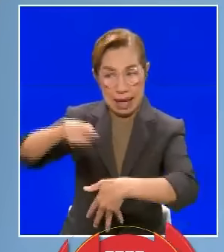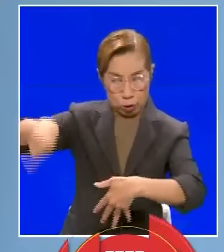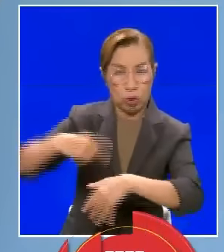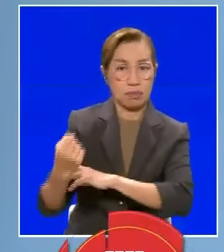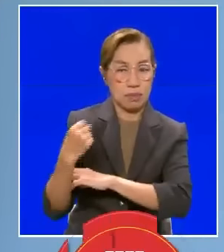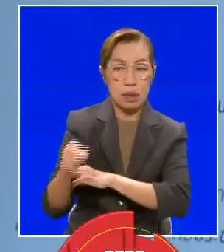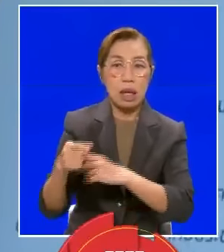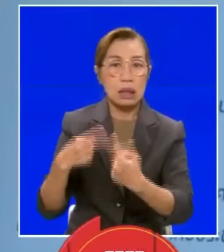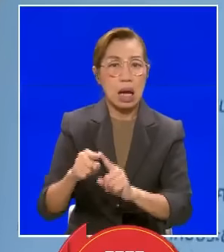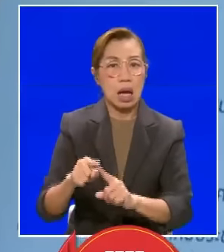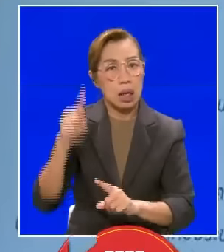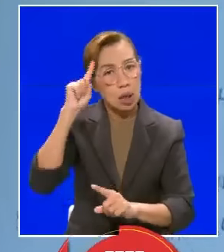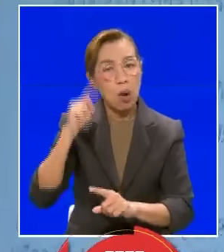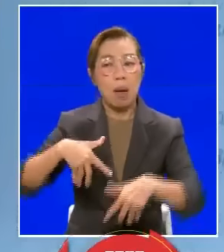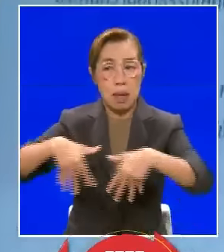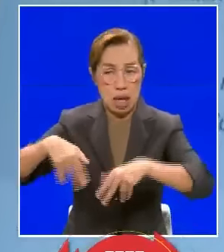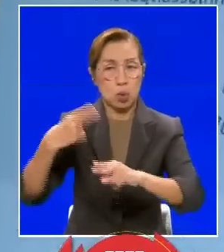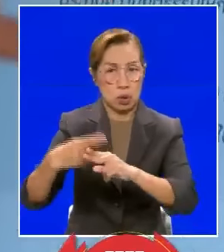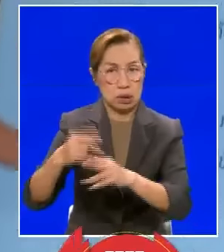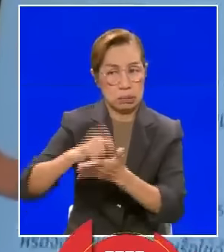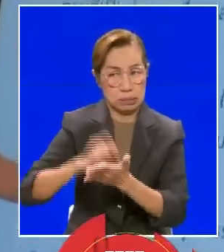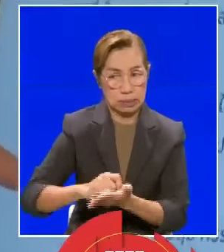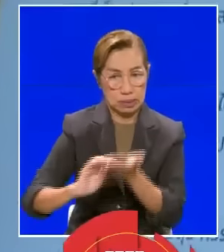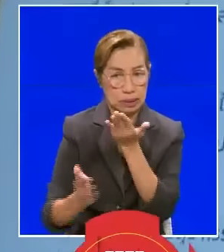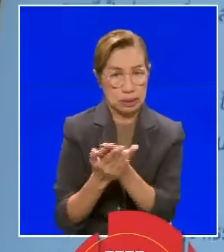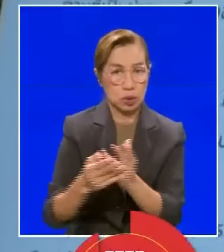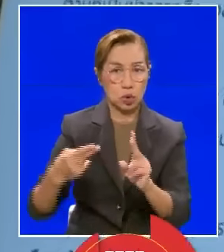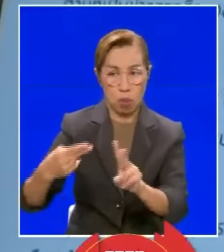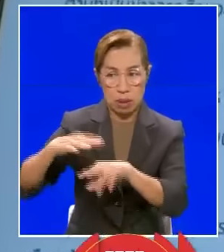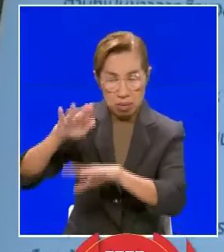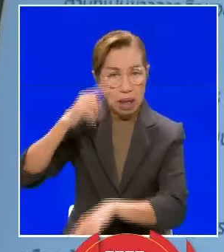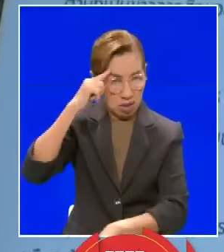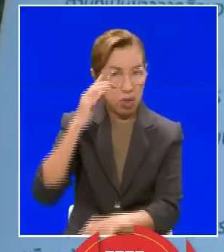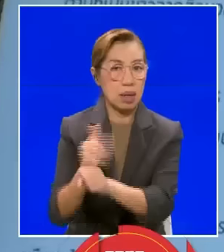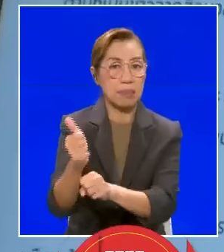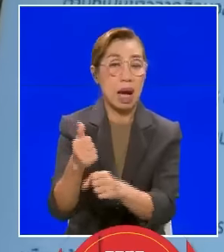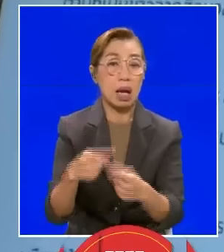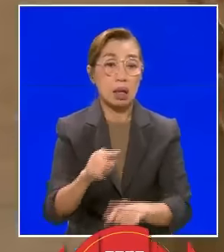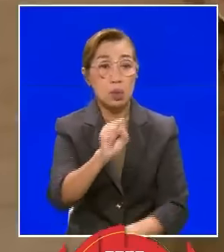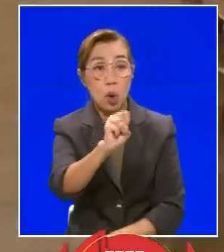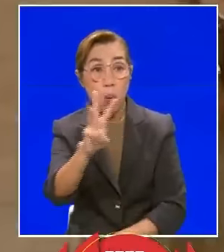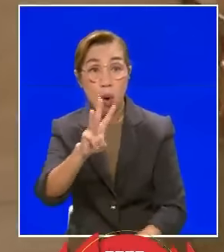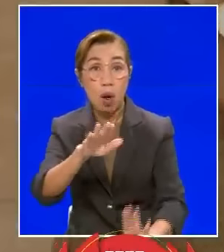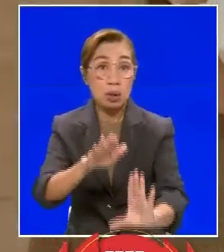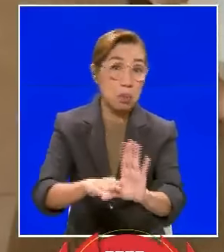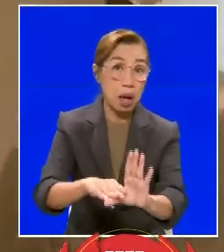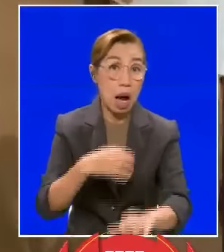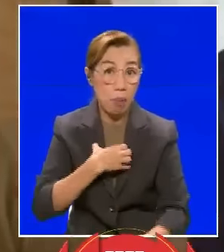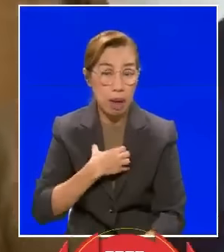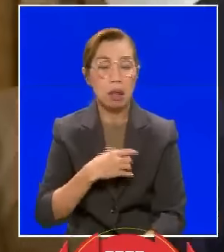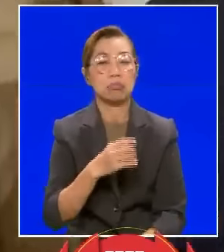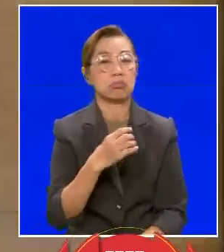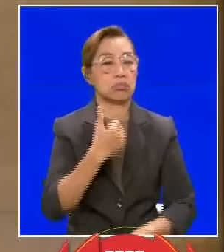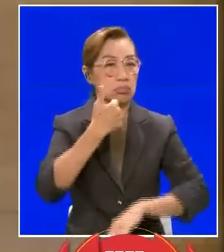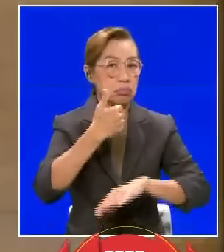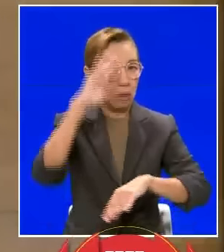ร่วมลงชื่อกันเกิน 20,000 รายชื่อแน่ๆส่วนจะลงสว.ไหมอันนี้ก็เคยเหมือนกับว่าเปิดมาก่อนว่าอาจจะมีการลงสว.